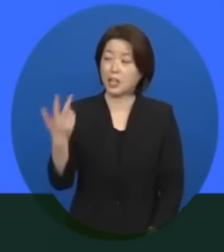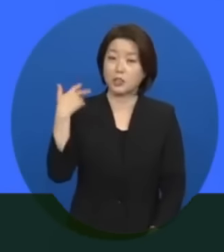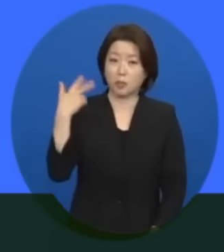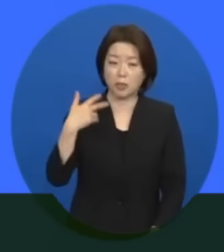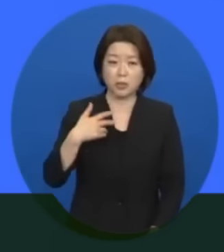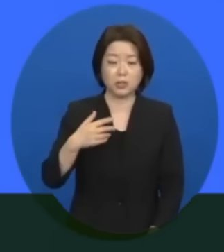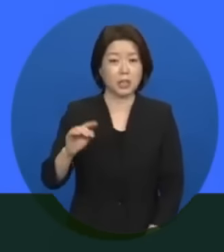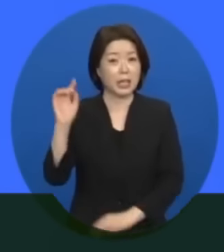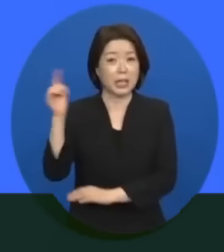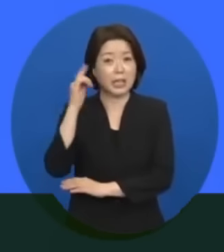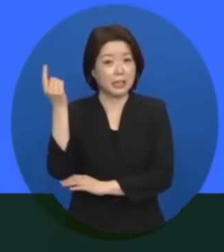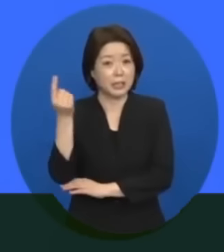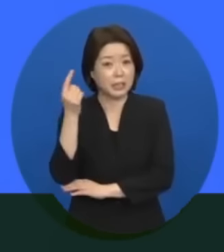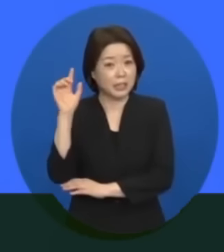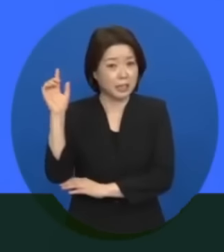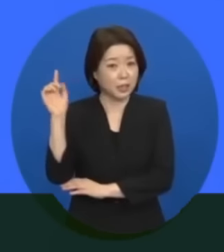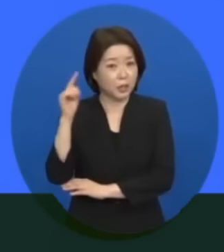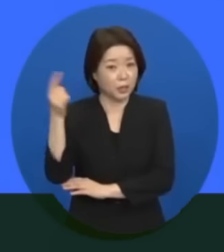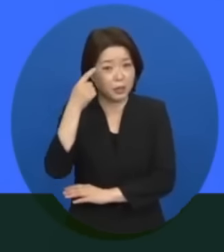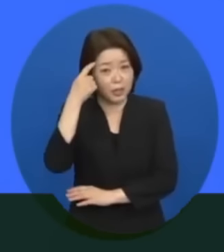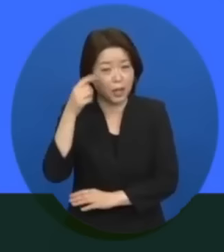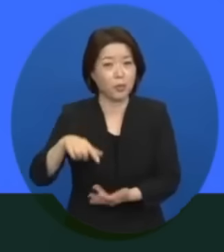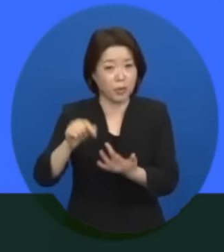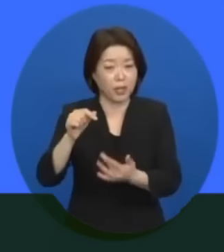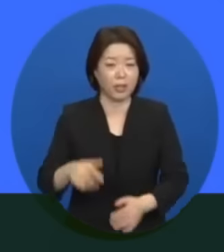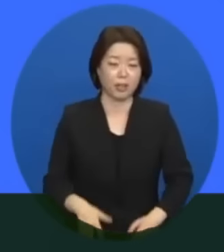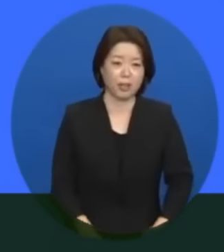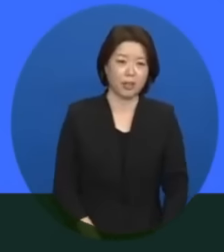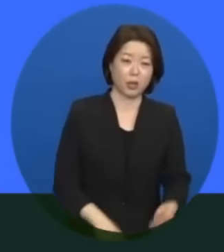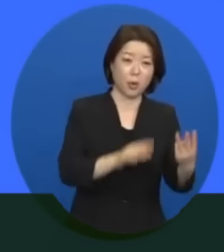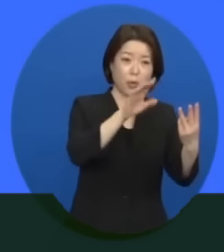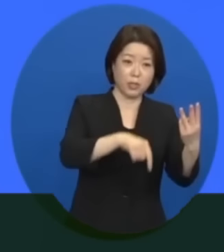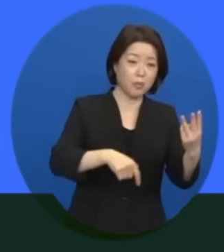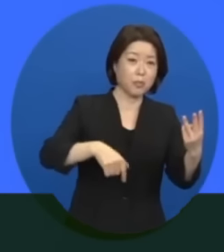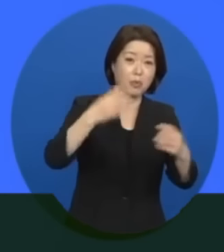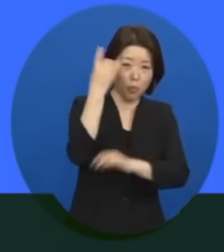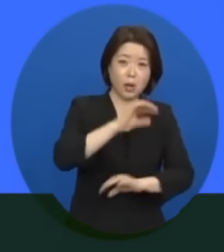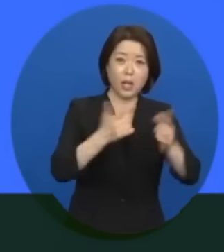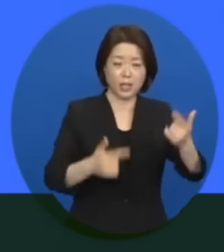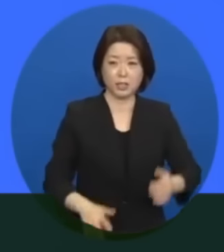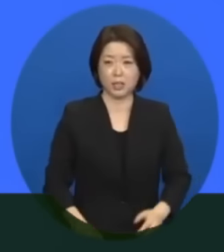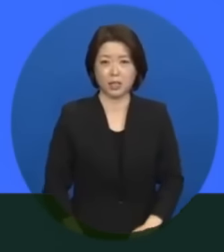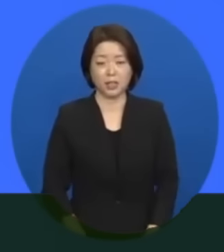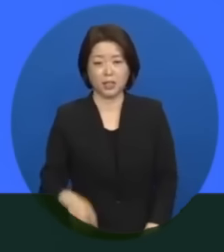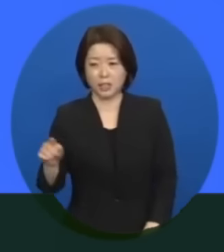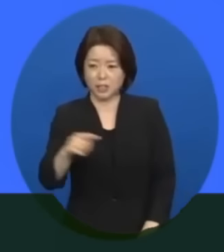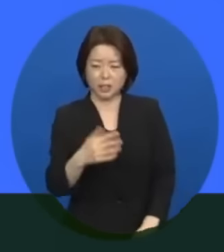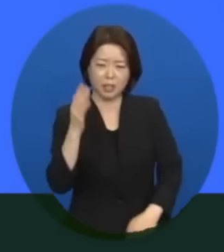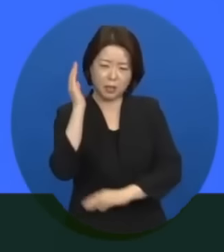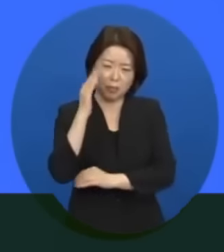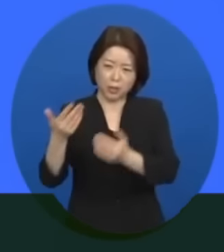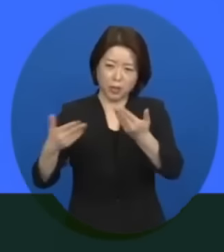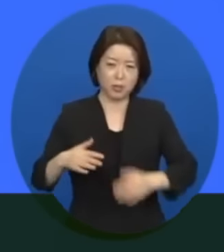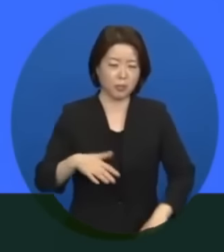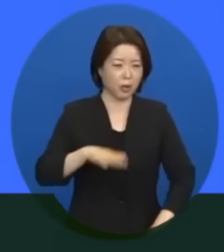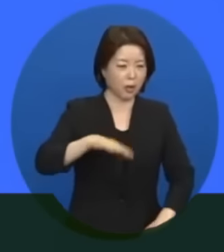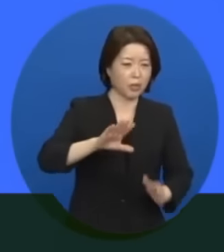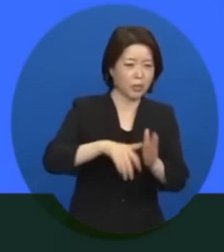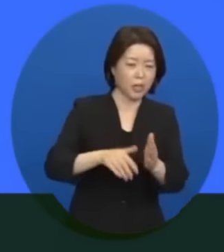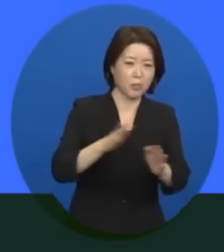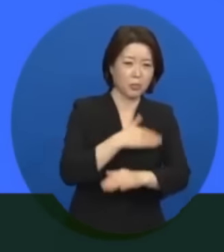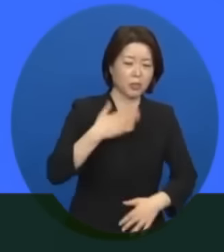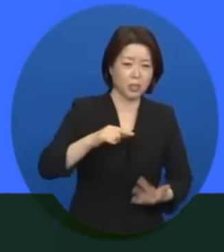일정이 없던 부의 예배 말씀을 전해주셔서 오늘이 말씀을 하시려고 어릴적부터 저를 이미 택하셨다는 마음과 강한 은혜와